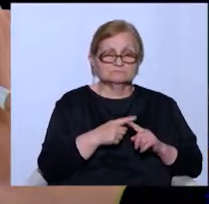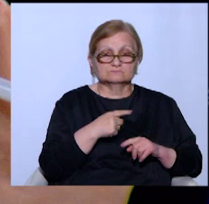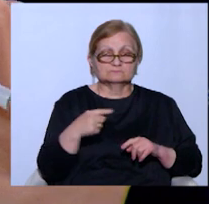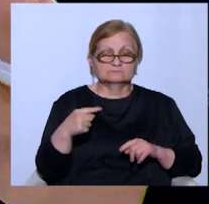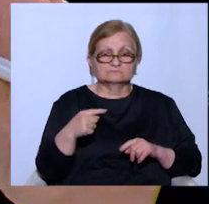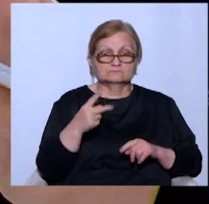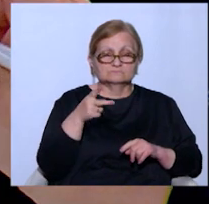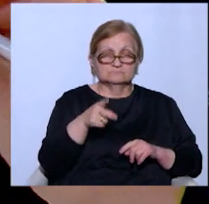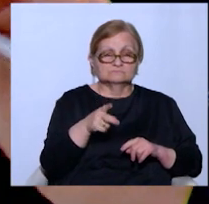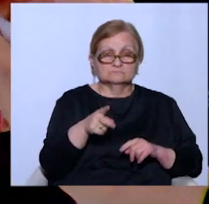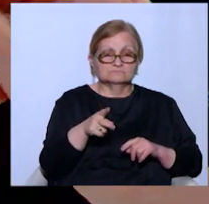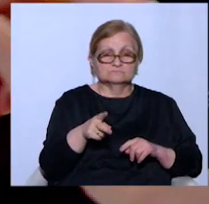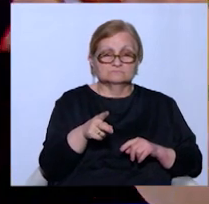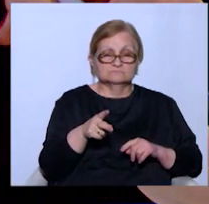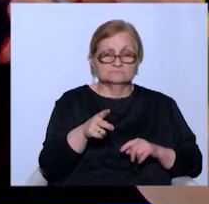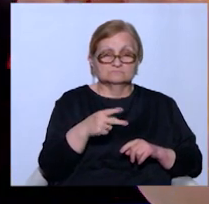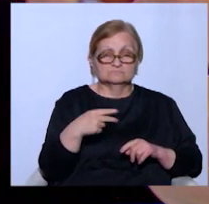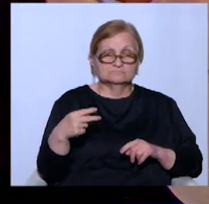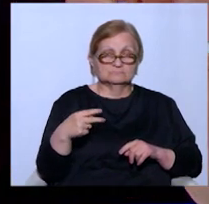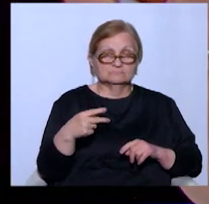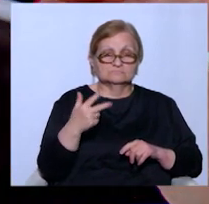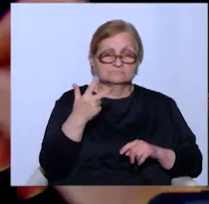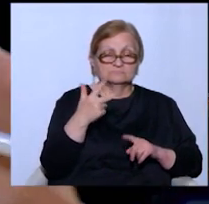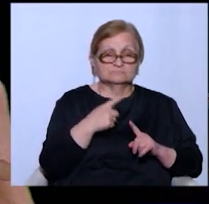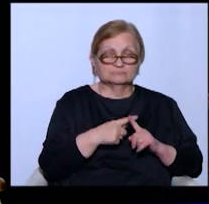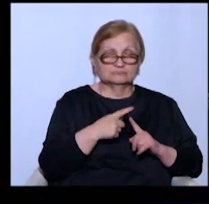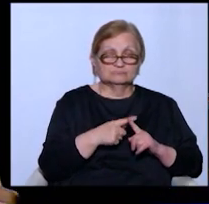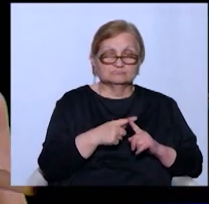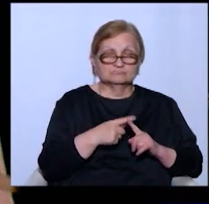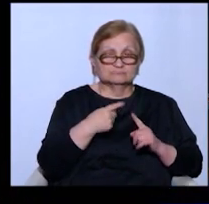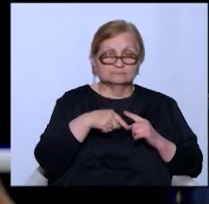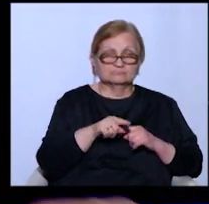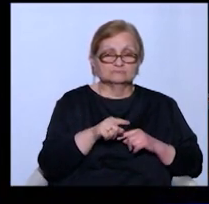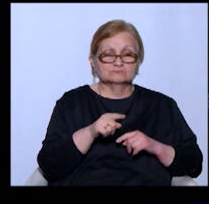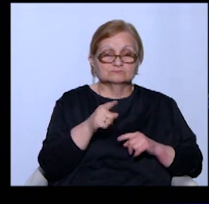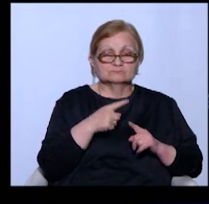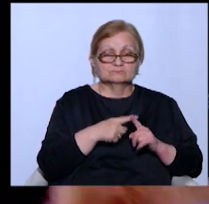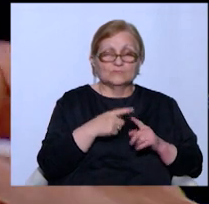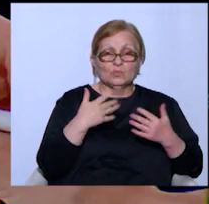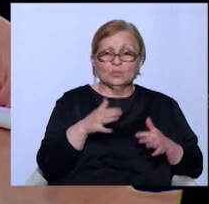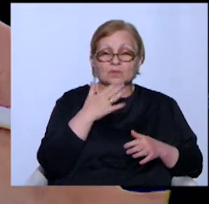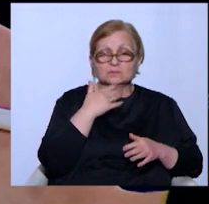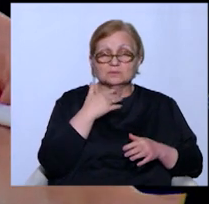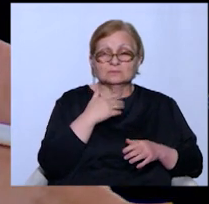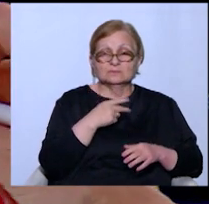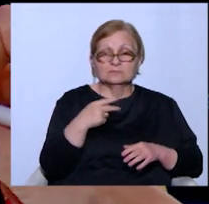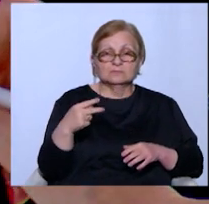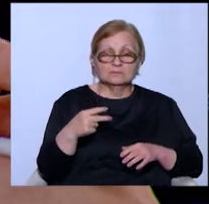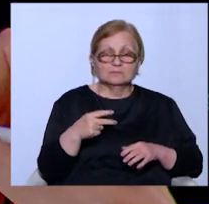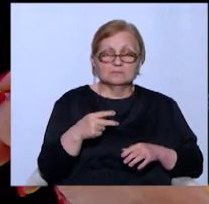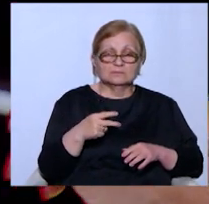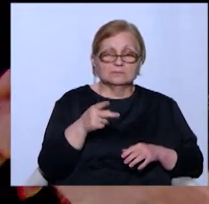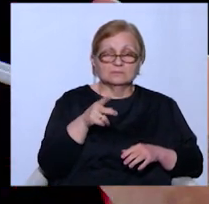მინუს 2000 უდრის 3x. აქედან ამ განტოლების ამოხსნა უკვე მარტივია. x-ი გამოვიდა